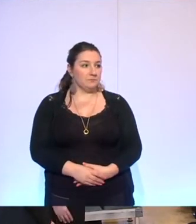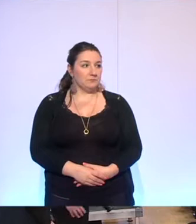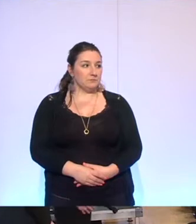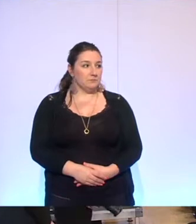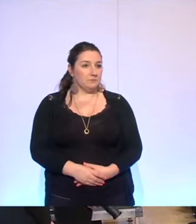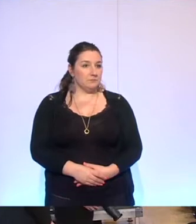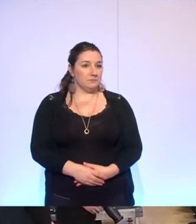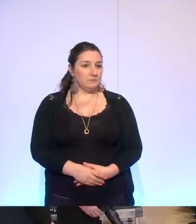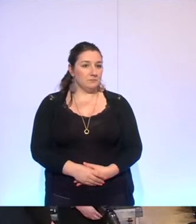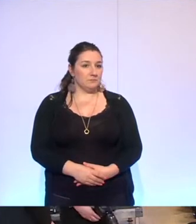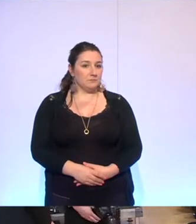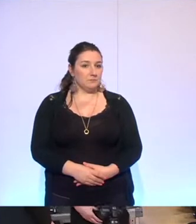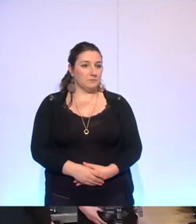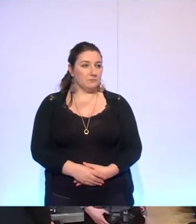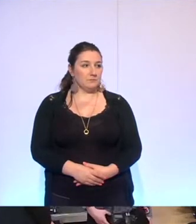c'est 28 ou 27.